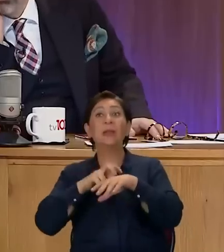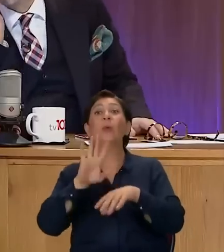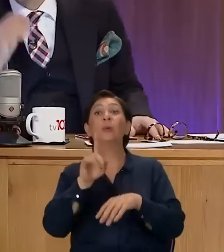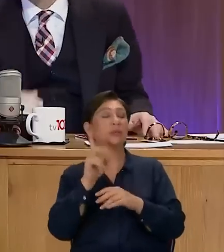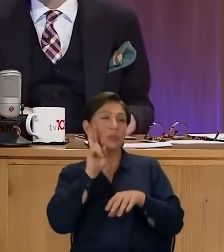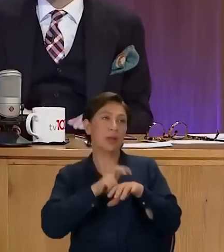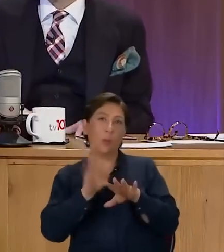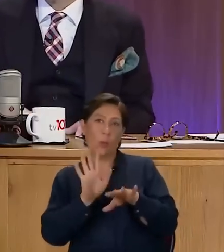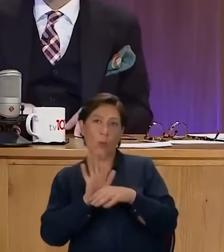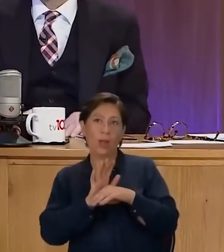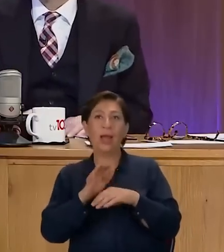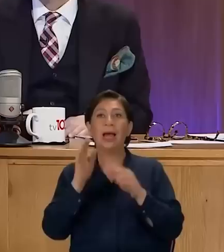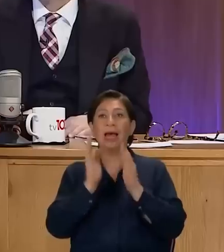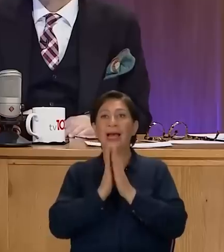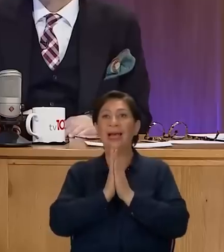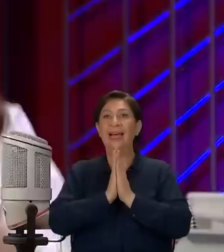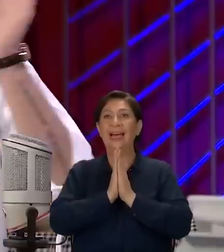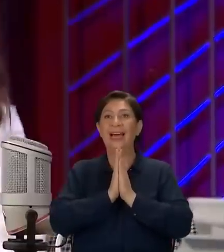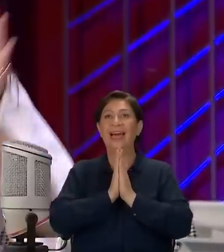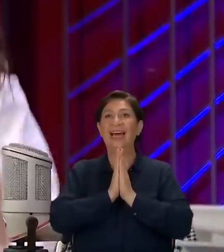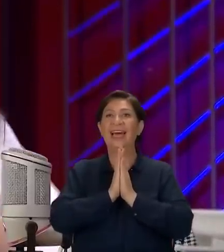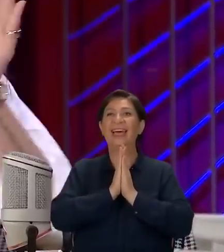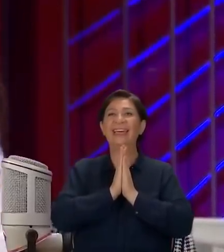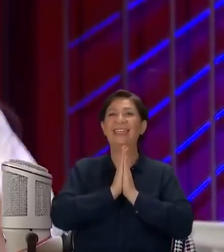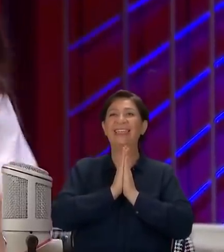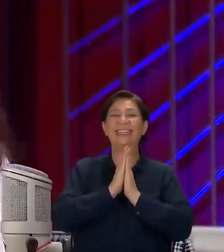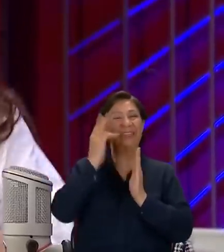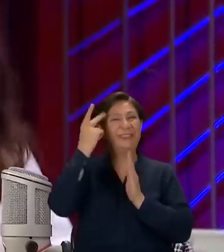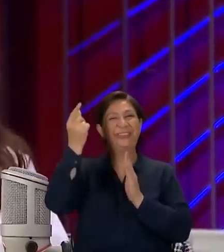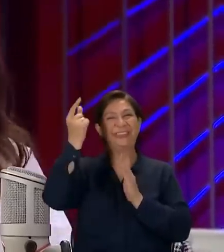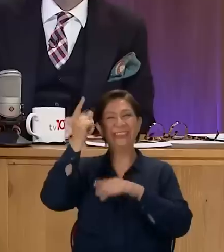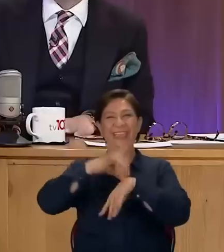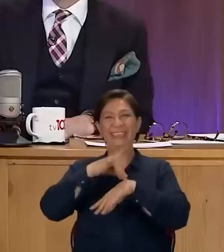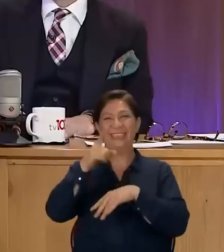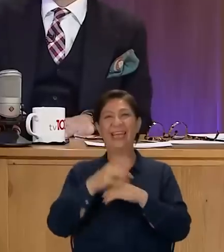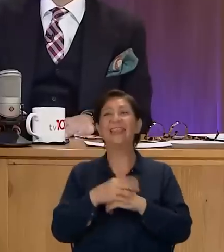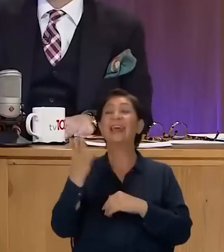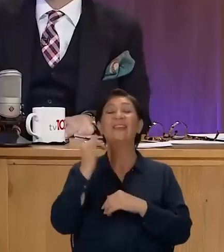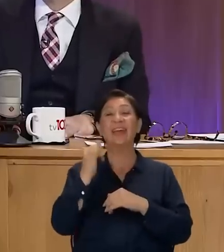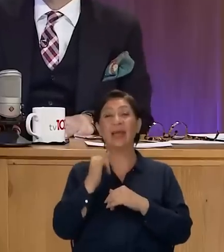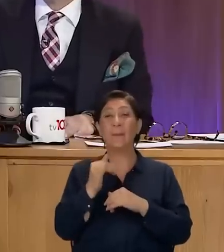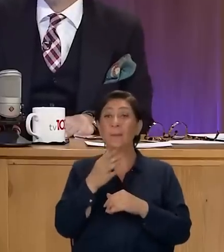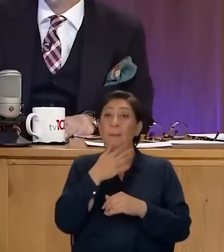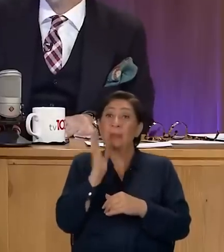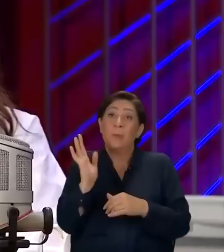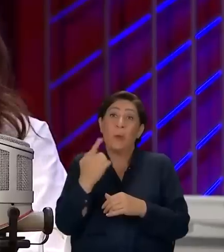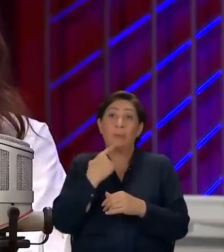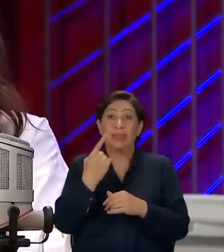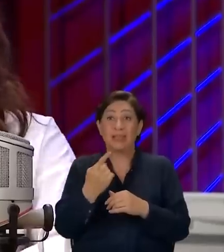musunuz? Hiç hatırlamıyorum ya. Alzheimer! Alzheimer! Evet evet, daha fena. Bilmiyorum